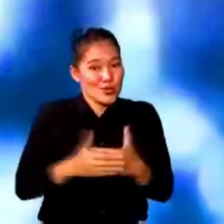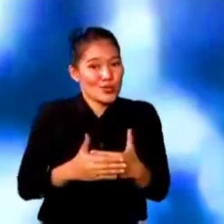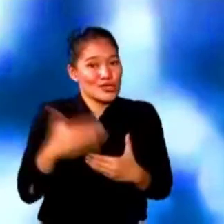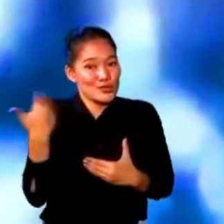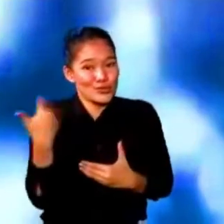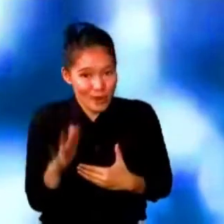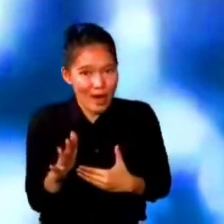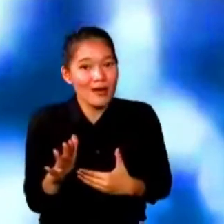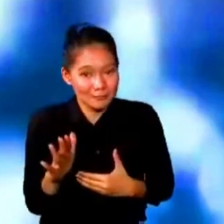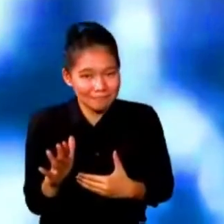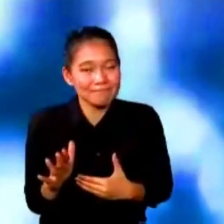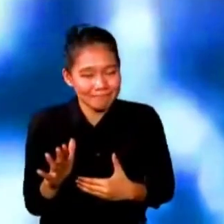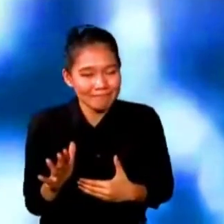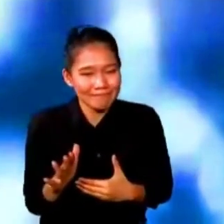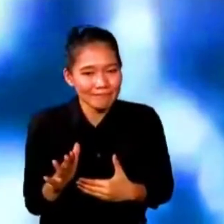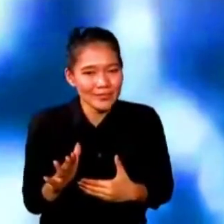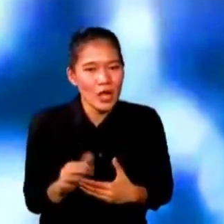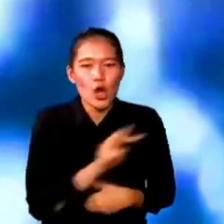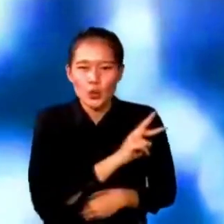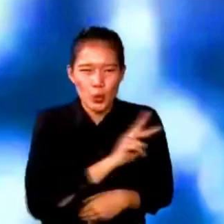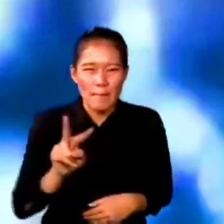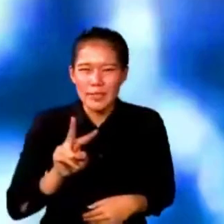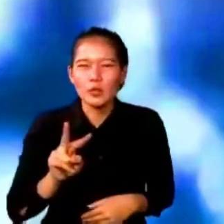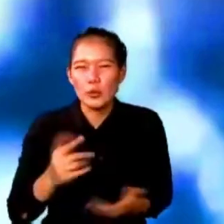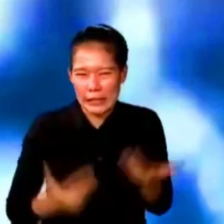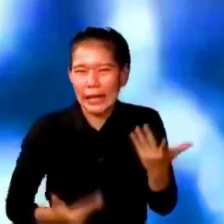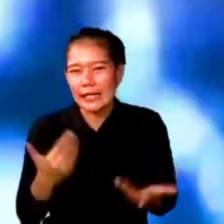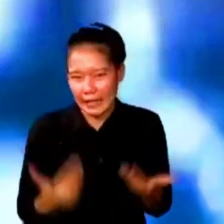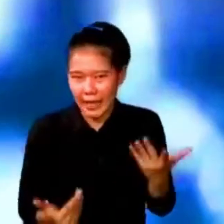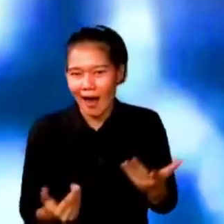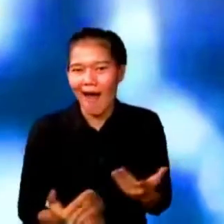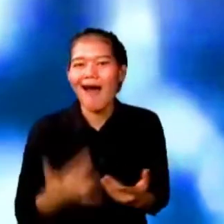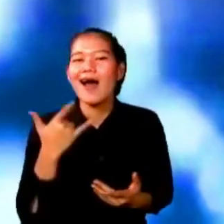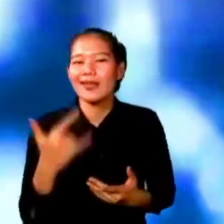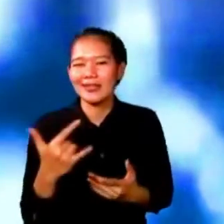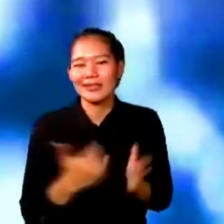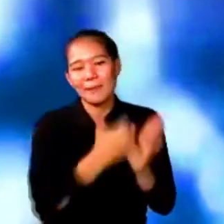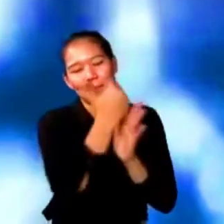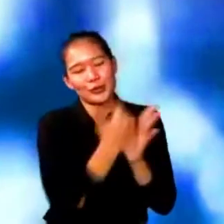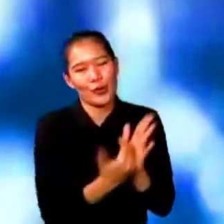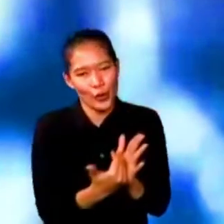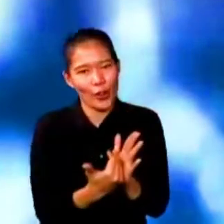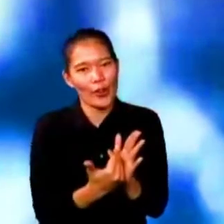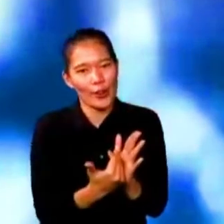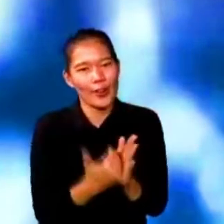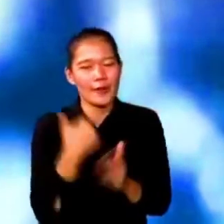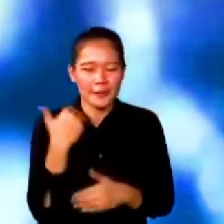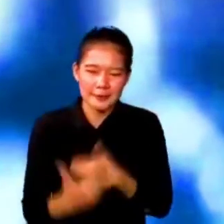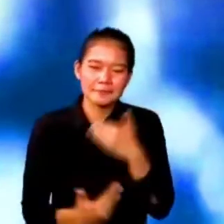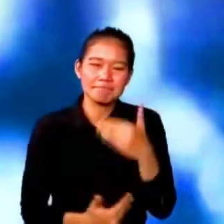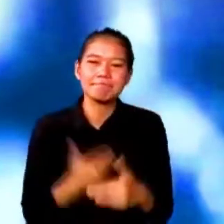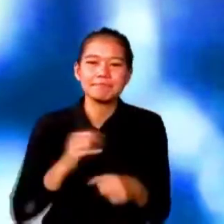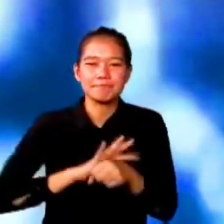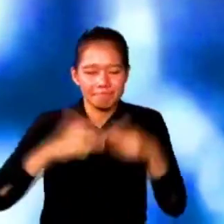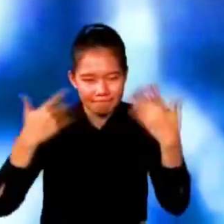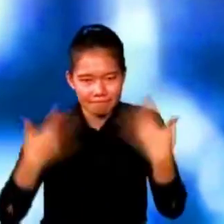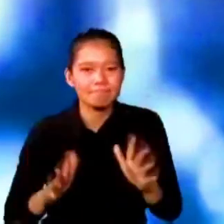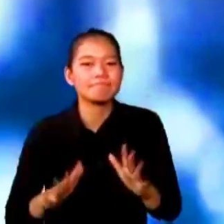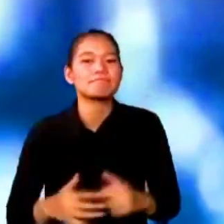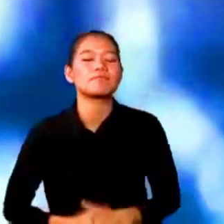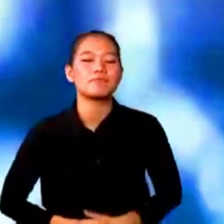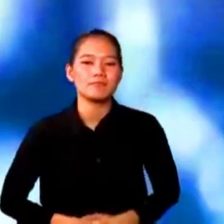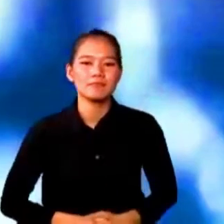setelah vaksinasi yang kedua antibodi barudak Untuk tetap menjaga kesehatan apa protokol kesehatan sampai pandemic